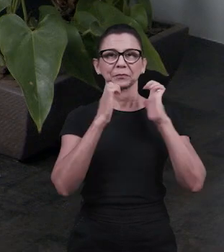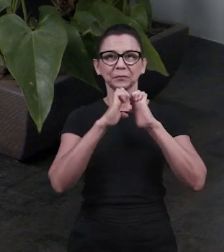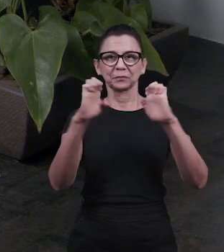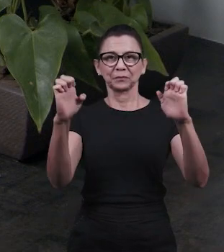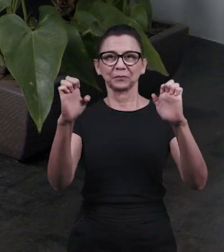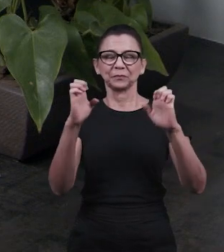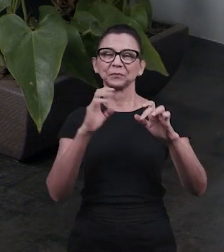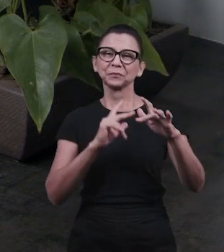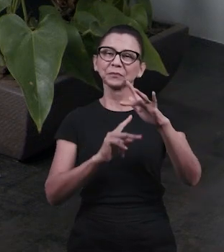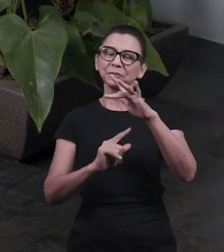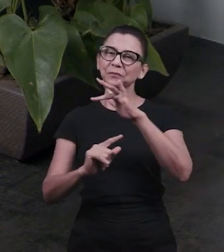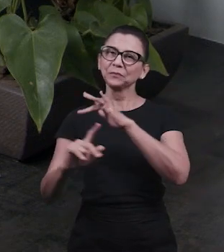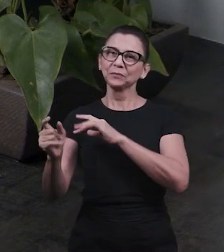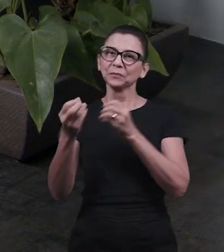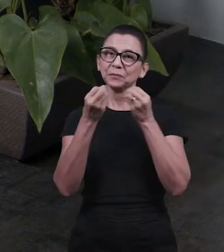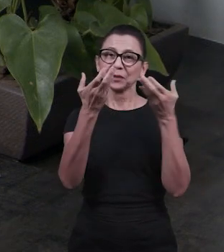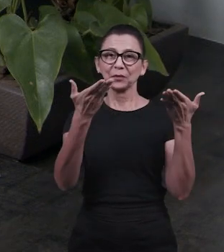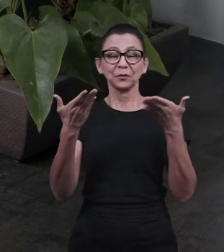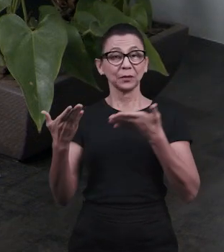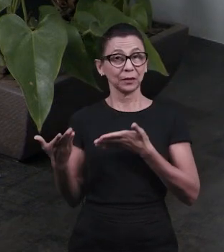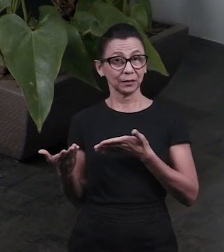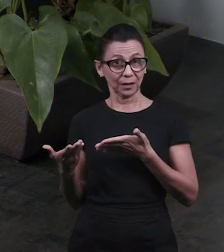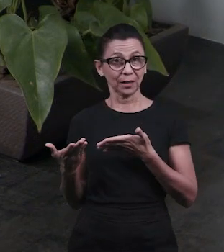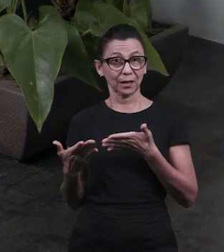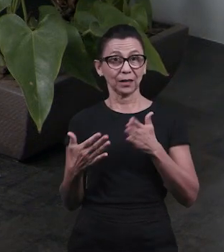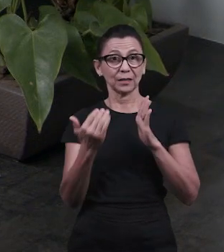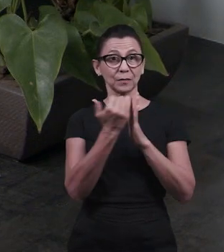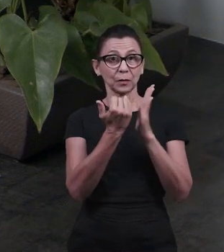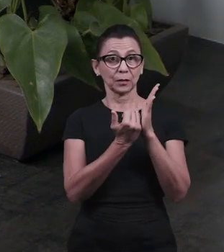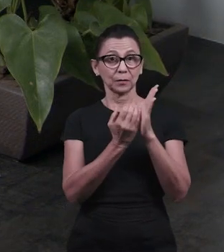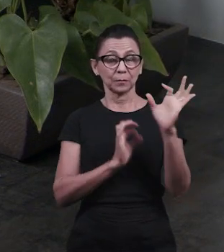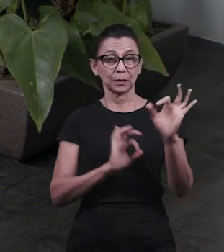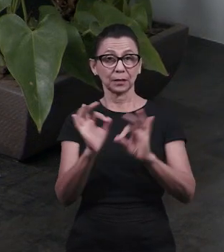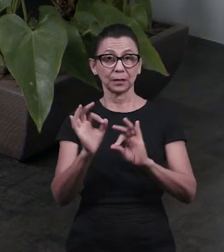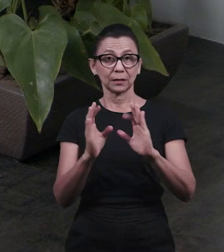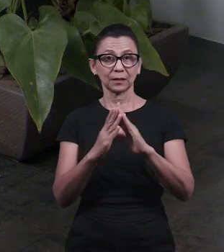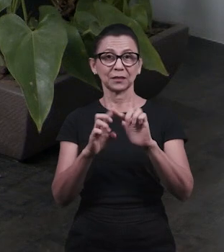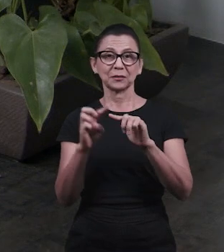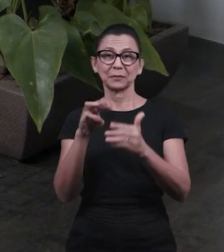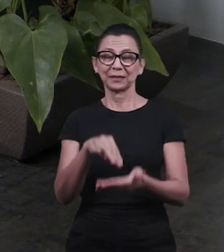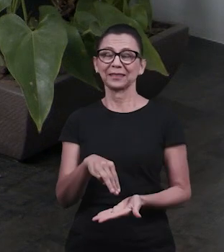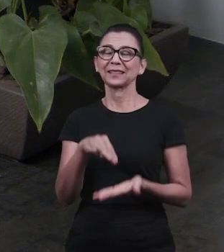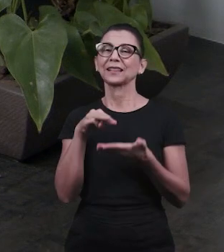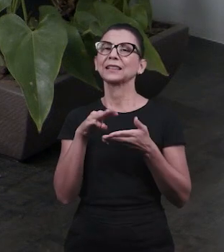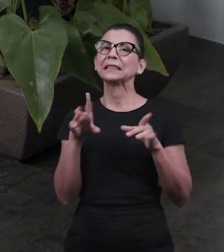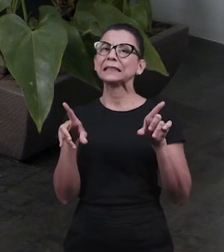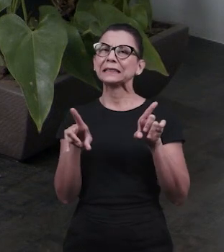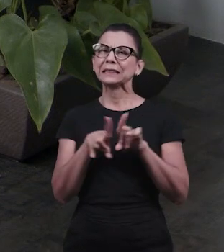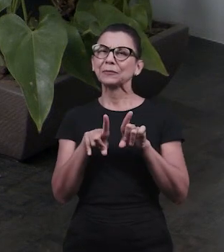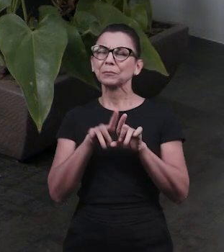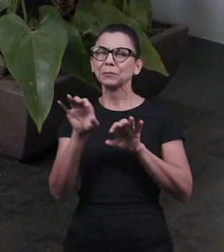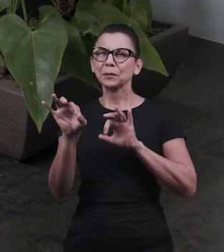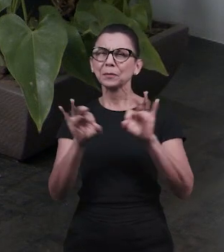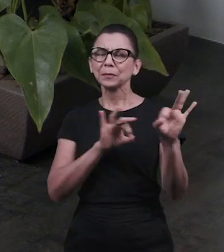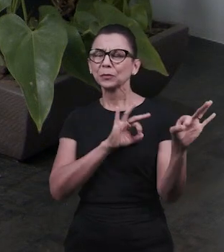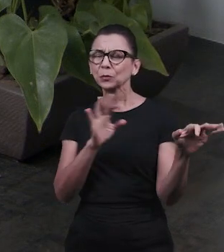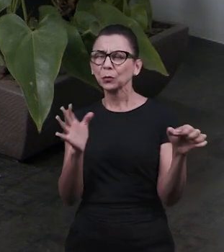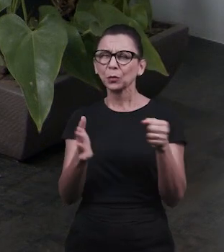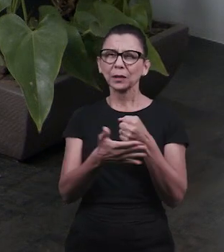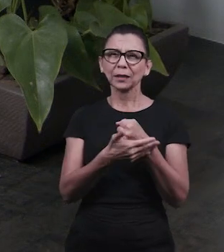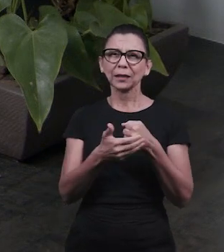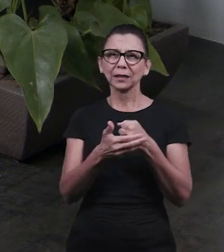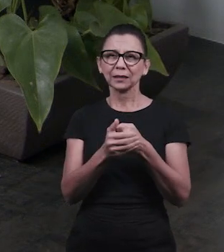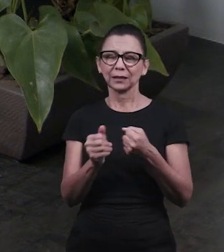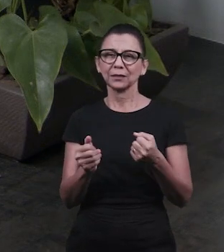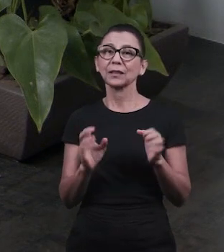вечное Евангелие». Добро пожаловать на нашу программу, которая создана Христианской Церковью Маранафа со всей любовью, заботой